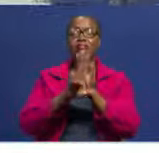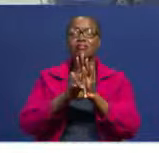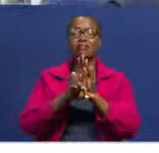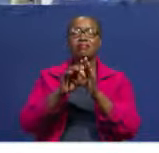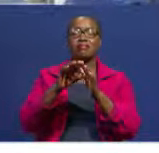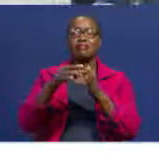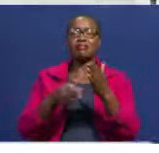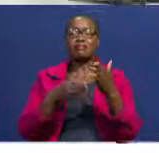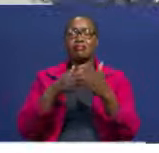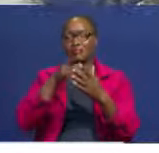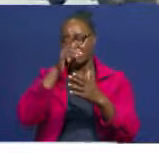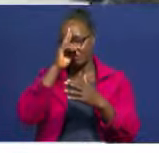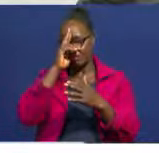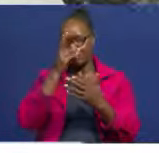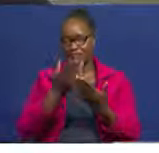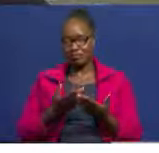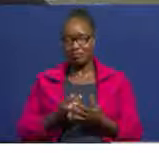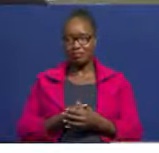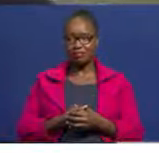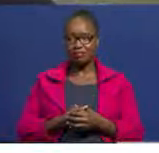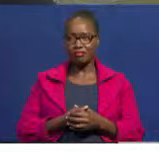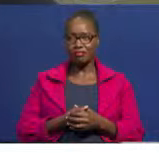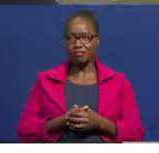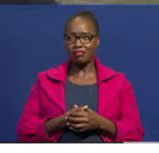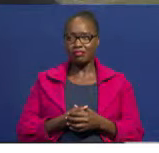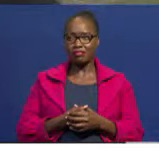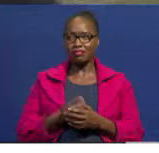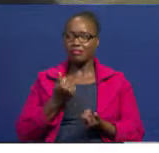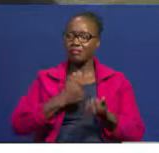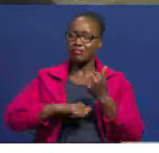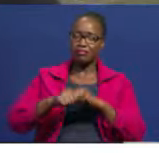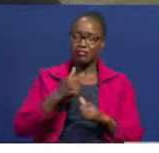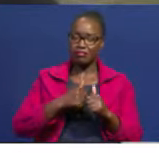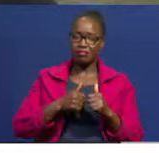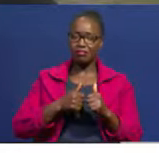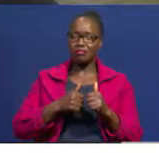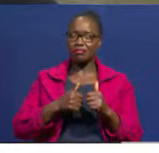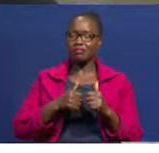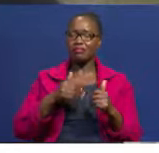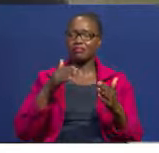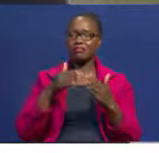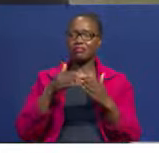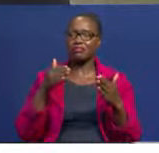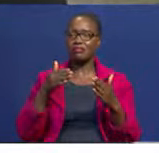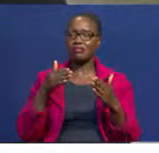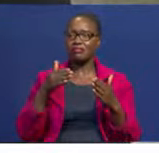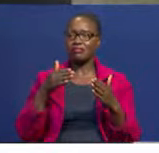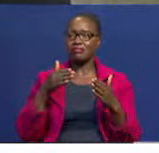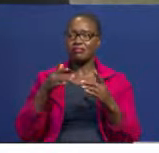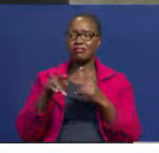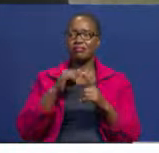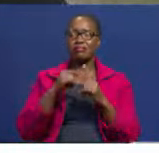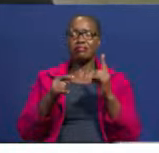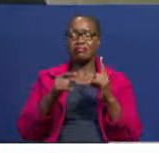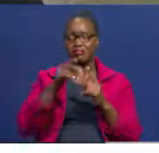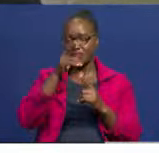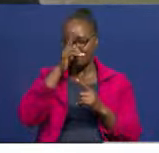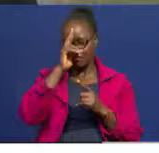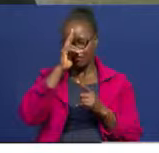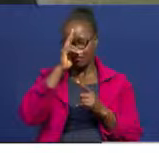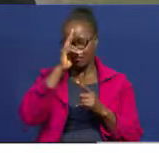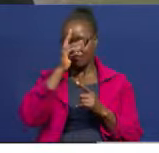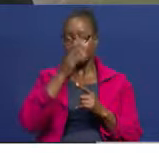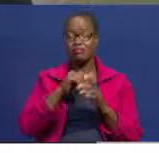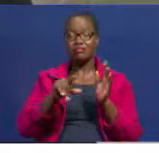zikikosa kuchukuliwa dhidi ya wahusika. When actions to be taken against the killer cops. Tunataka